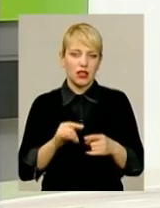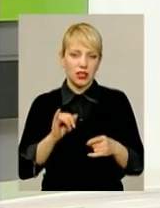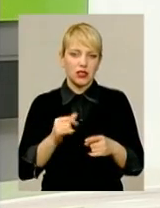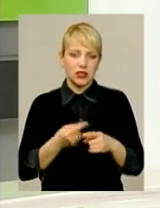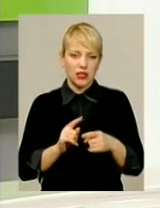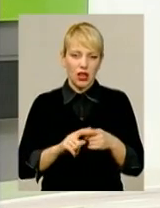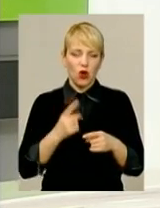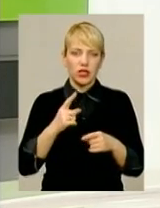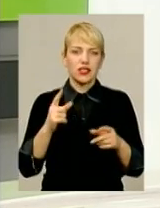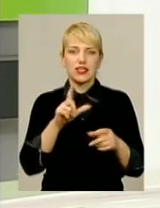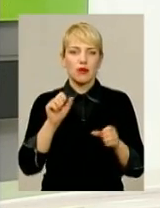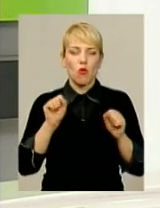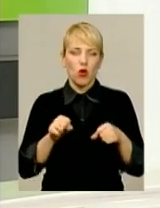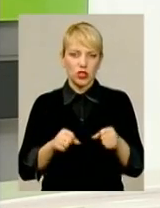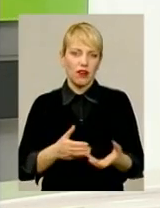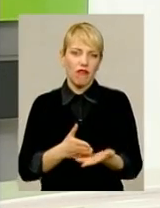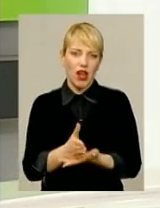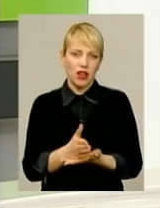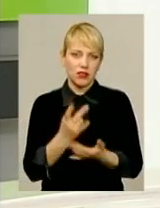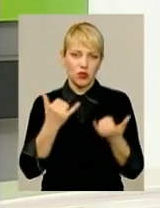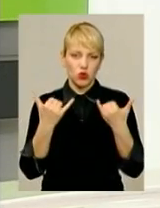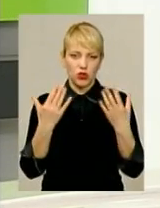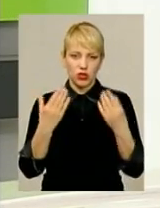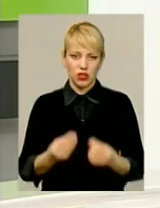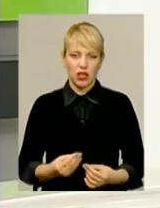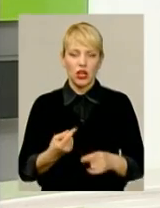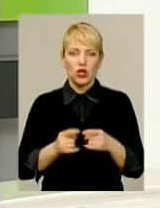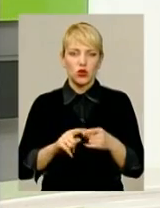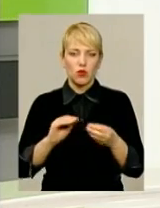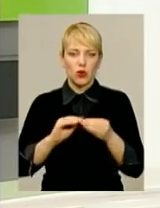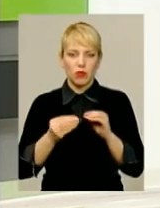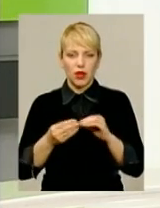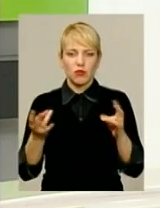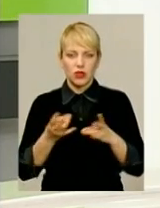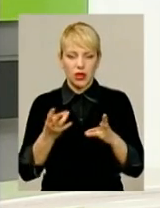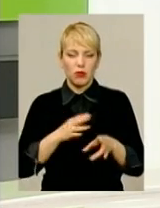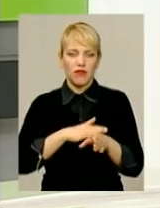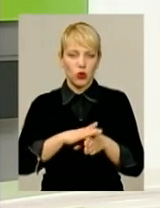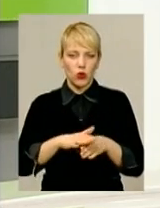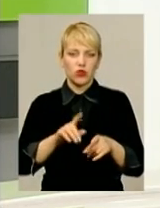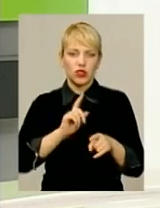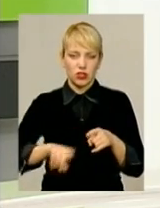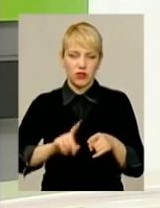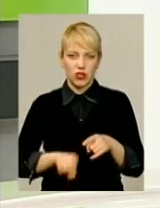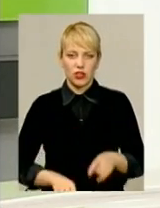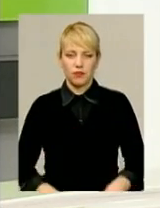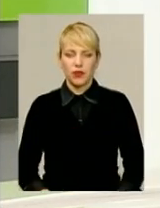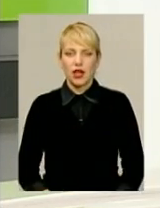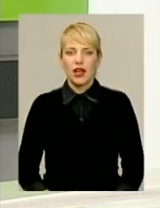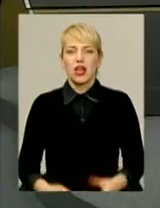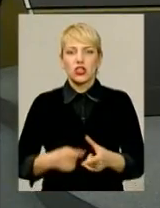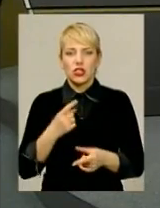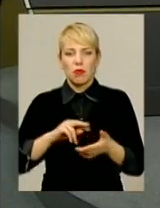з можливих варіантів на сьогоднішній день. І цю проблему треба виконувати якомога швидше. А чи планується